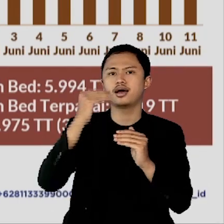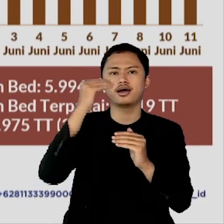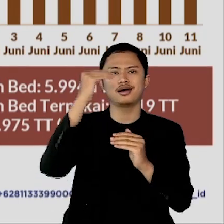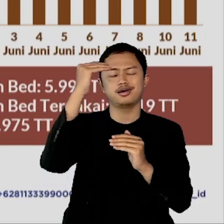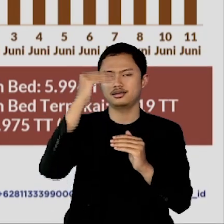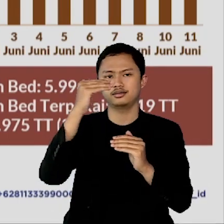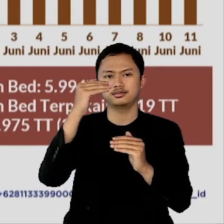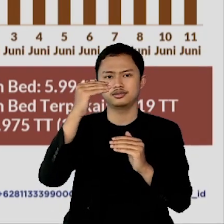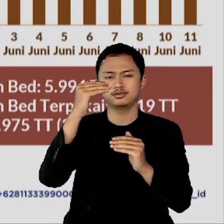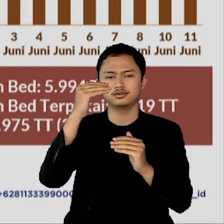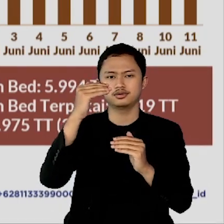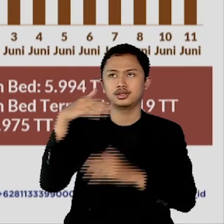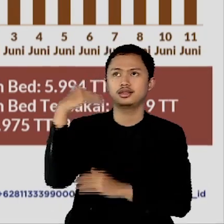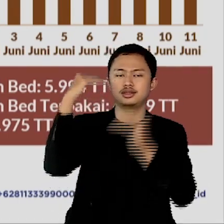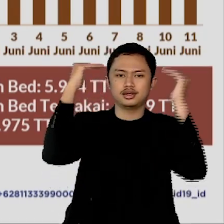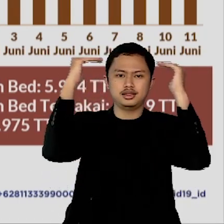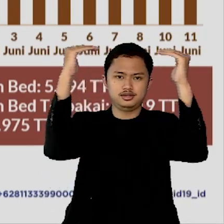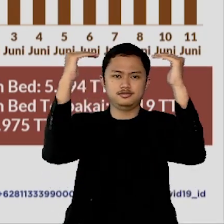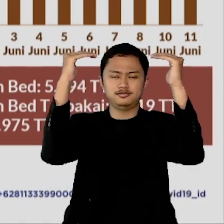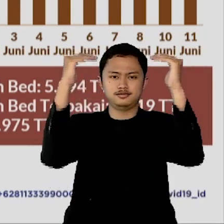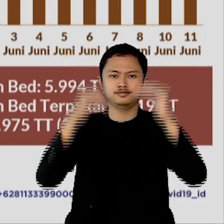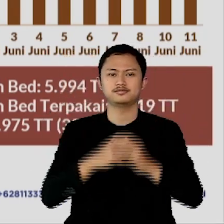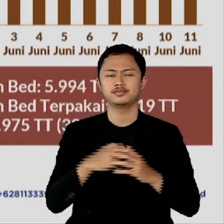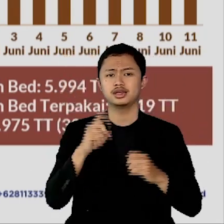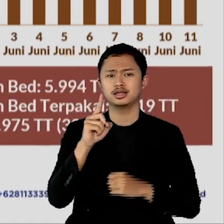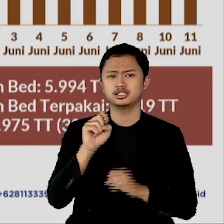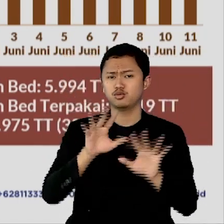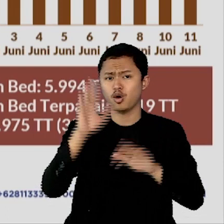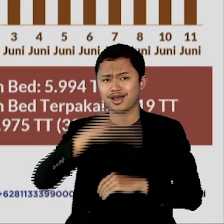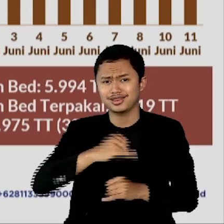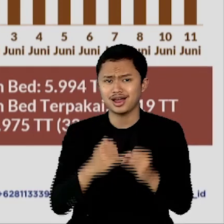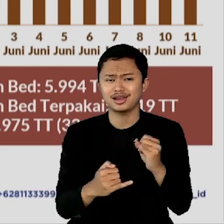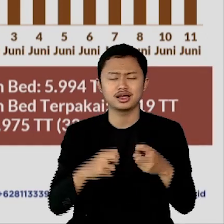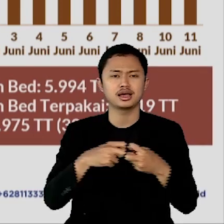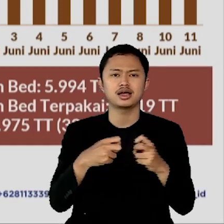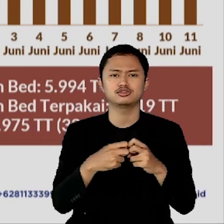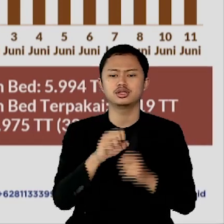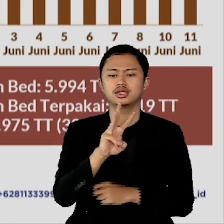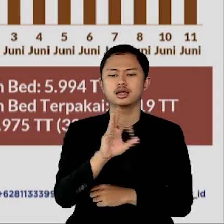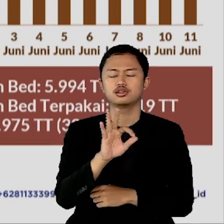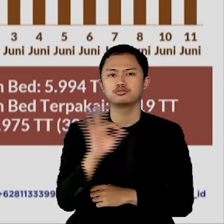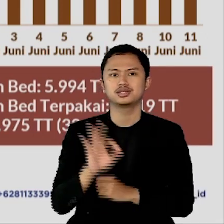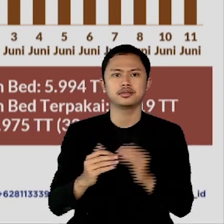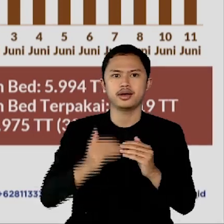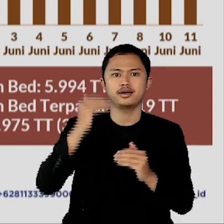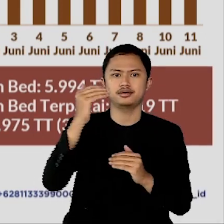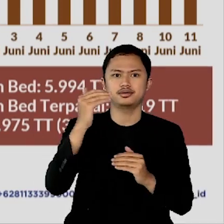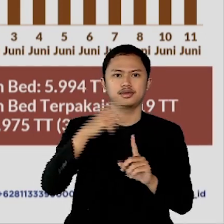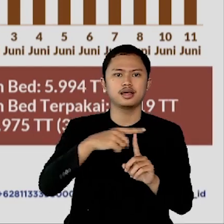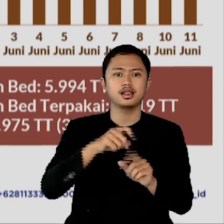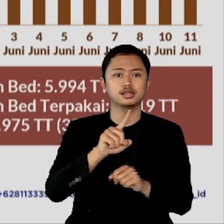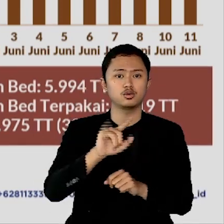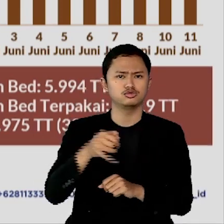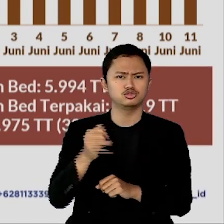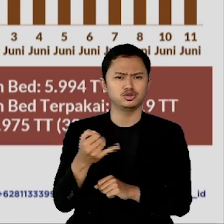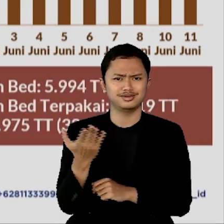signifikan dimana dalam 10 hari saja kasusnya meningkat lebih dari tiga ratus persen dimana